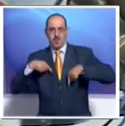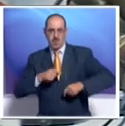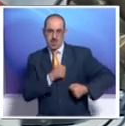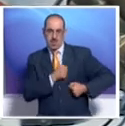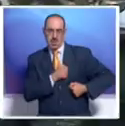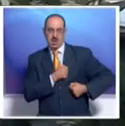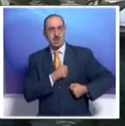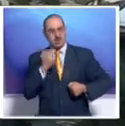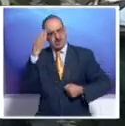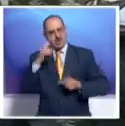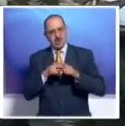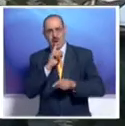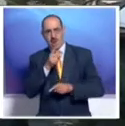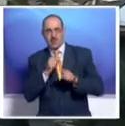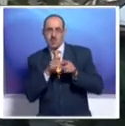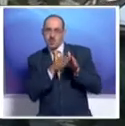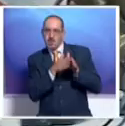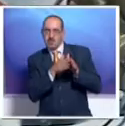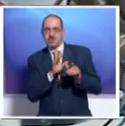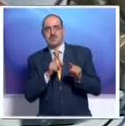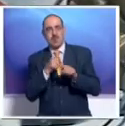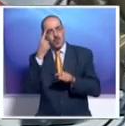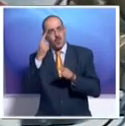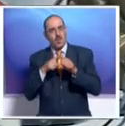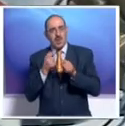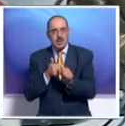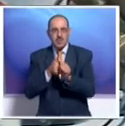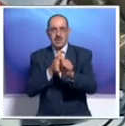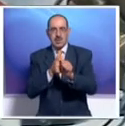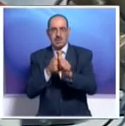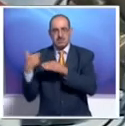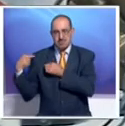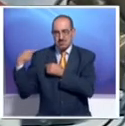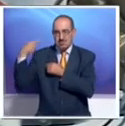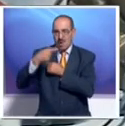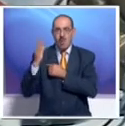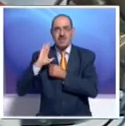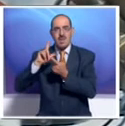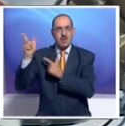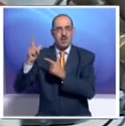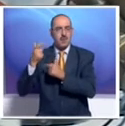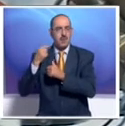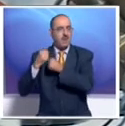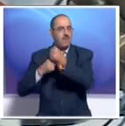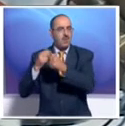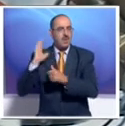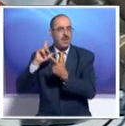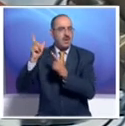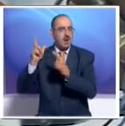انطلاقا من وفائها رسالة شهداء الثورة وشهداء الواجب الوطني